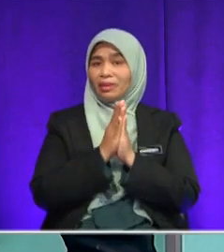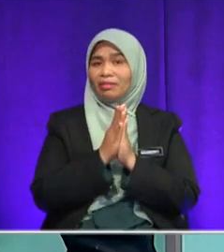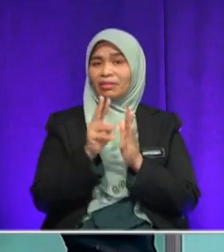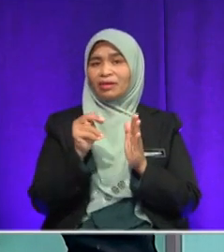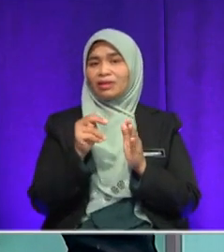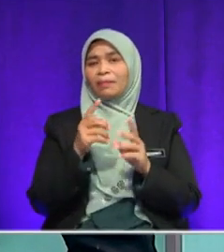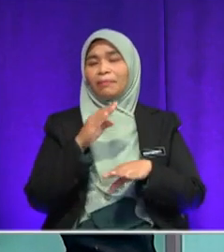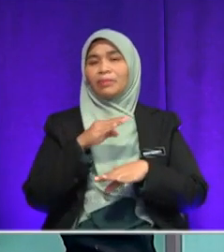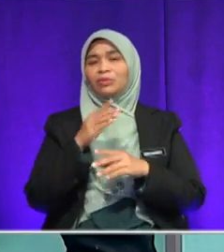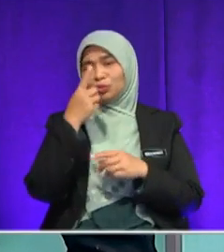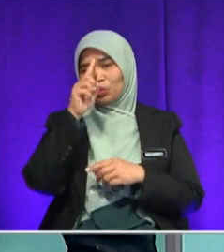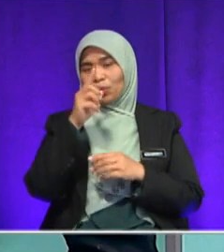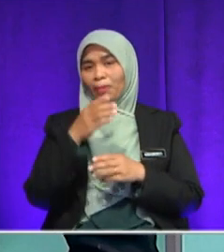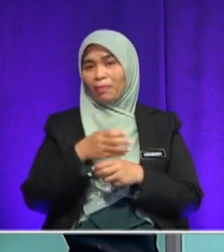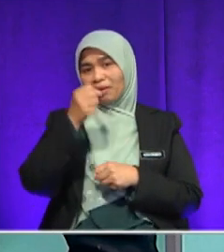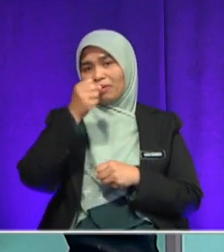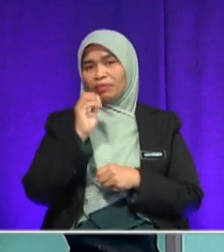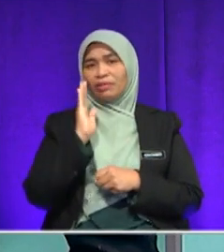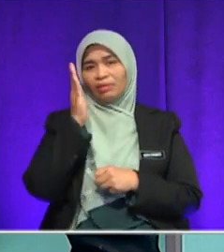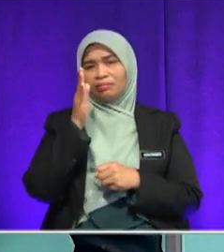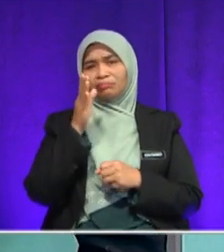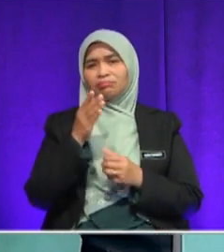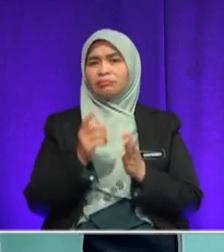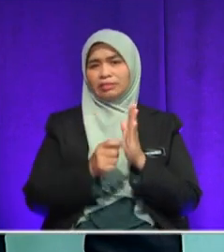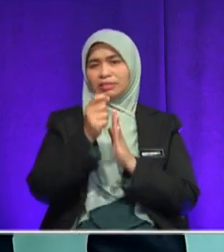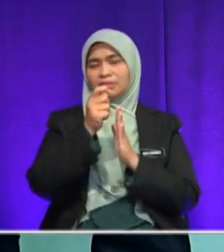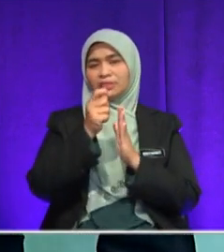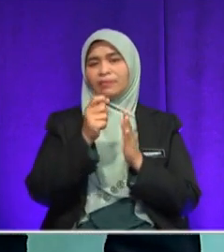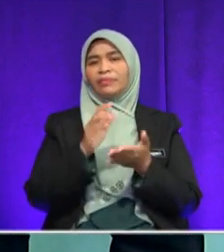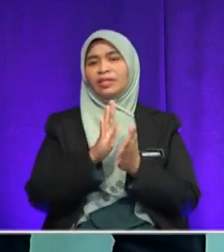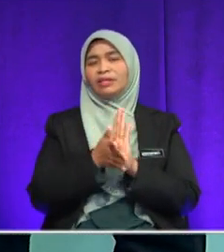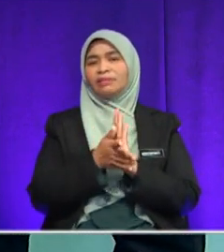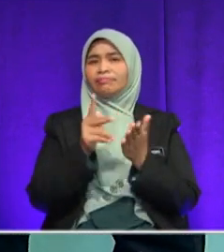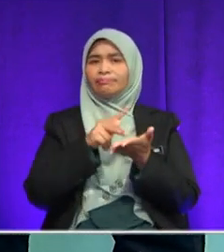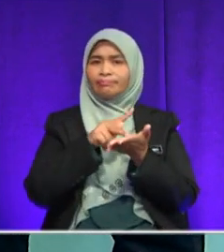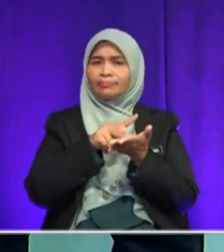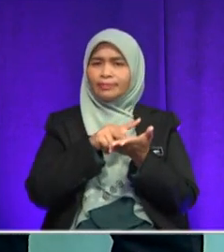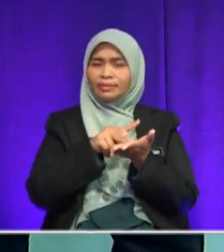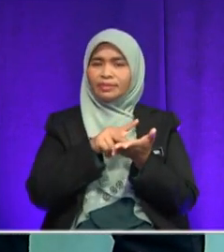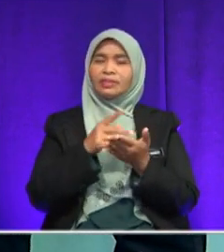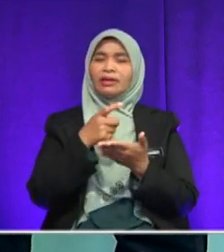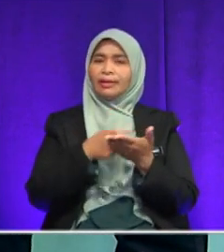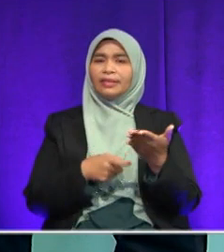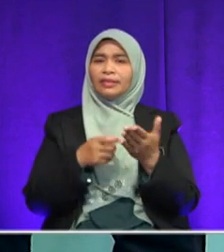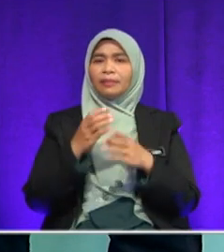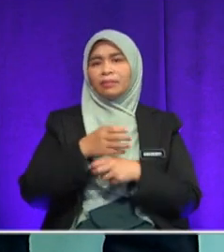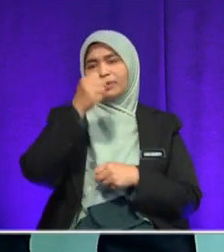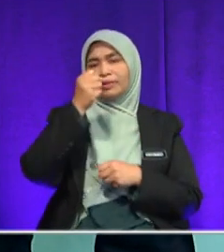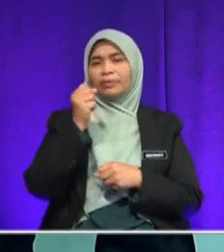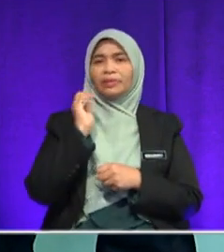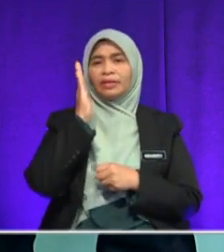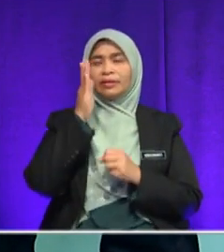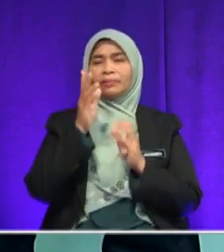pada musim hujan, sebab semua orang akan membeli payung. So kesannya harga payung mungkin akan meningkat. Sebaliknya,